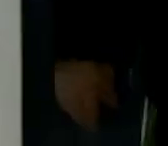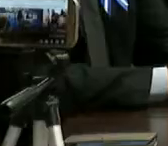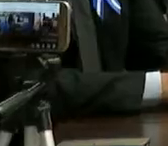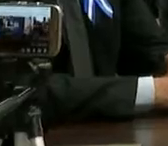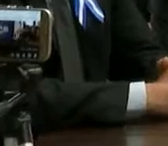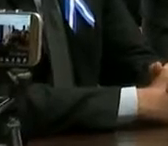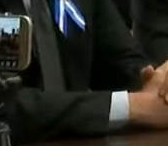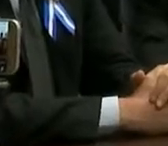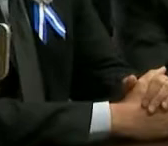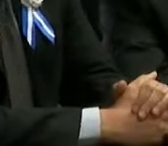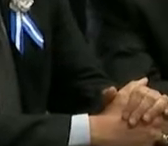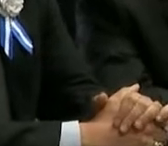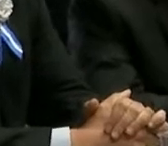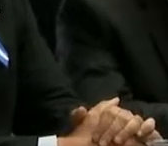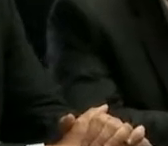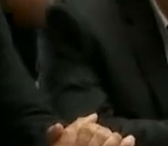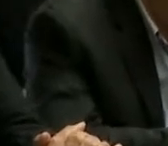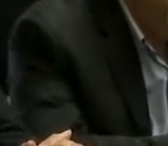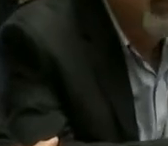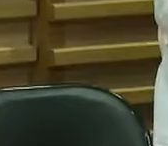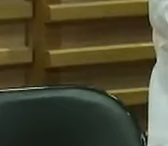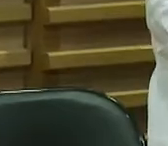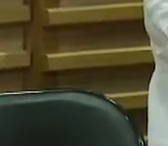עוד שבוע או שבועיים או